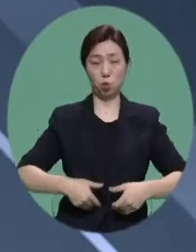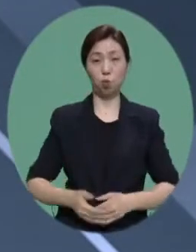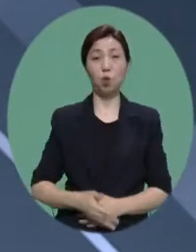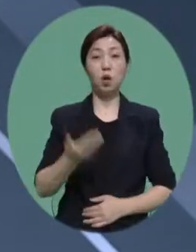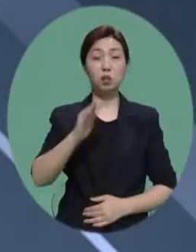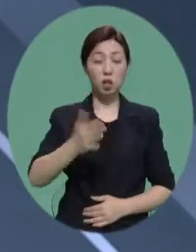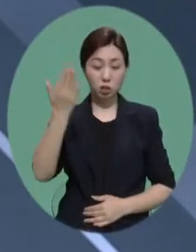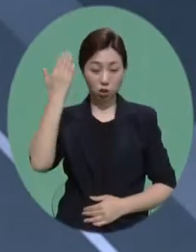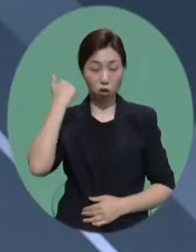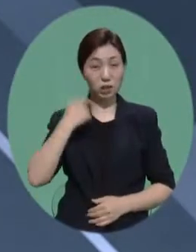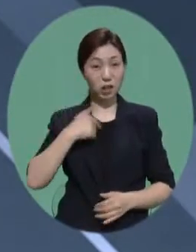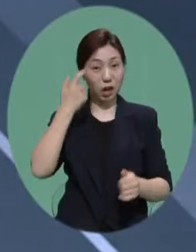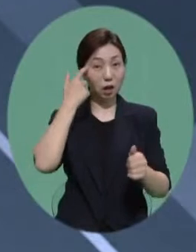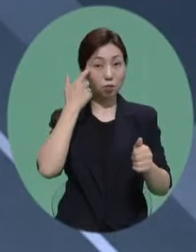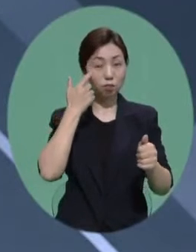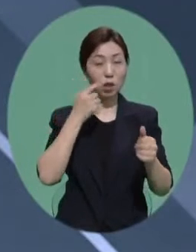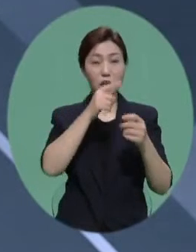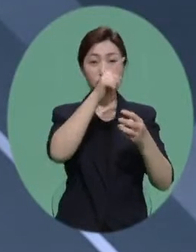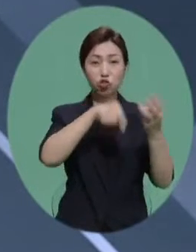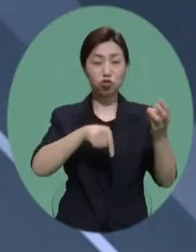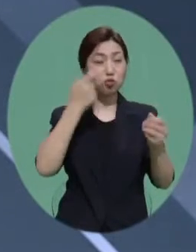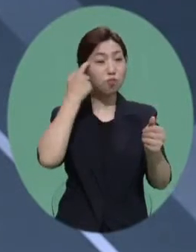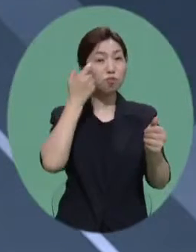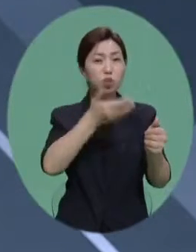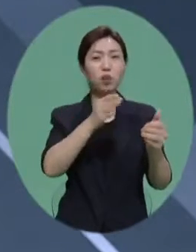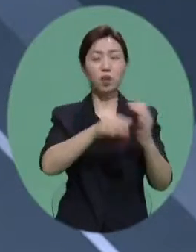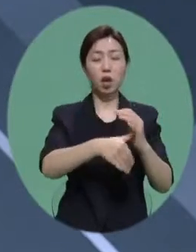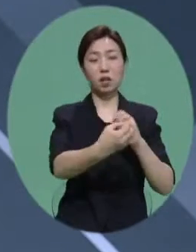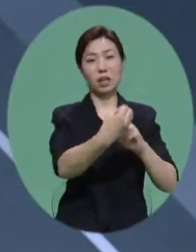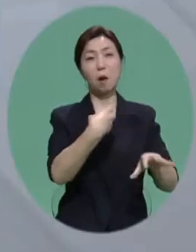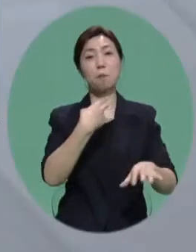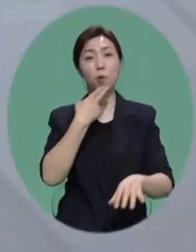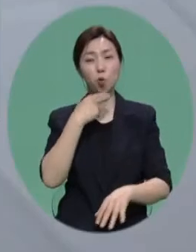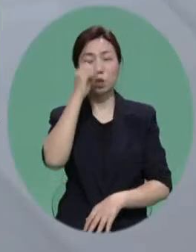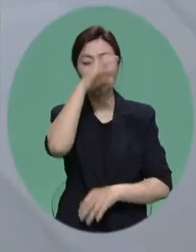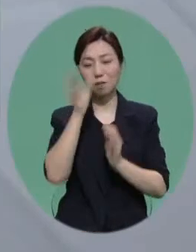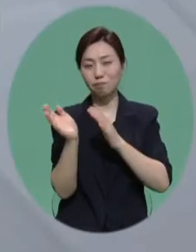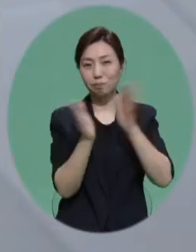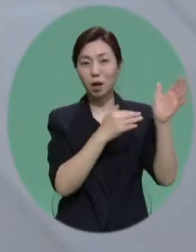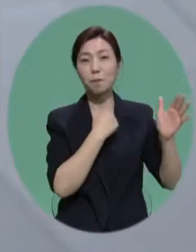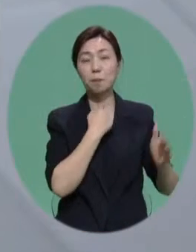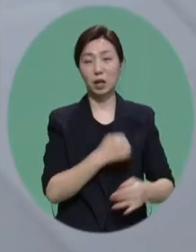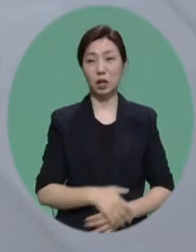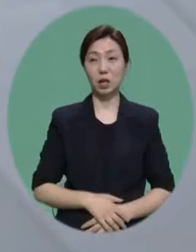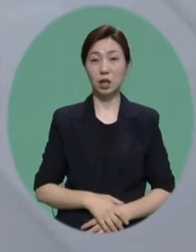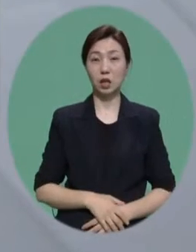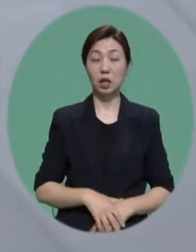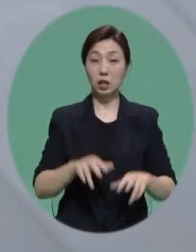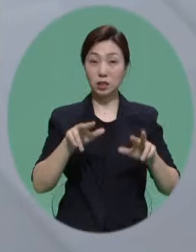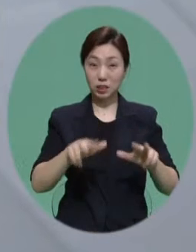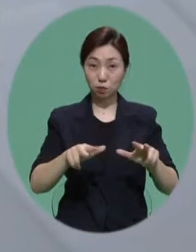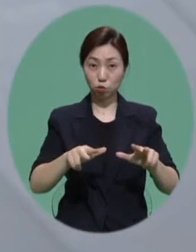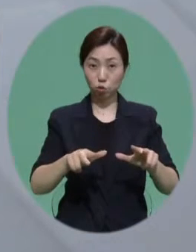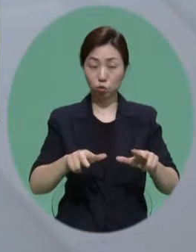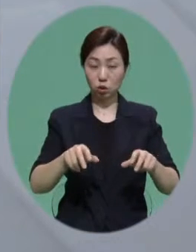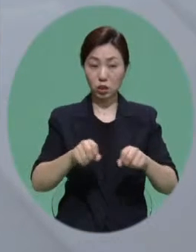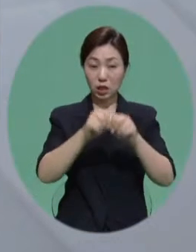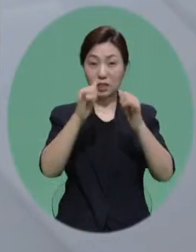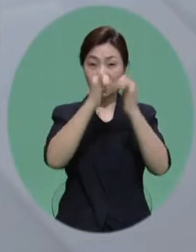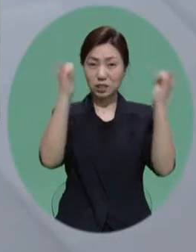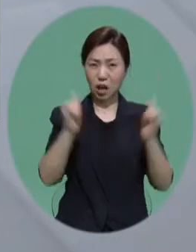얘기했을 때 결국 답안 하고 넘어 가셨어요 여전히 구조적 성 평등 은 없고 개인적인 문제라고